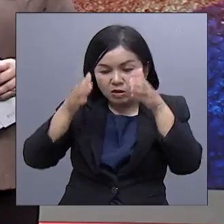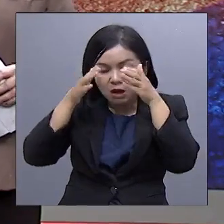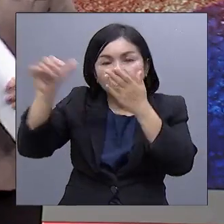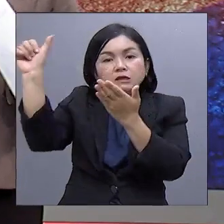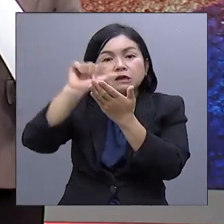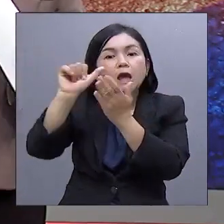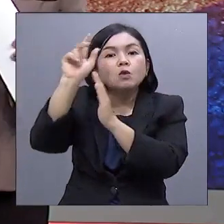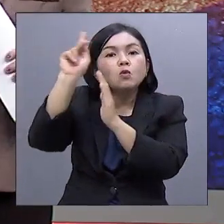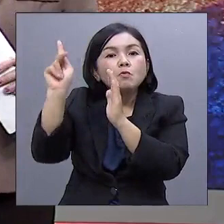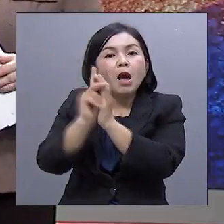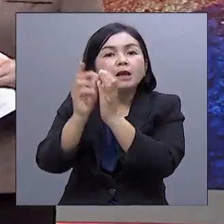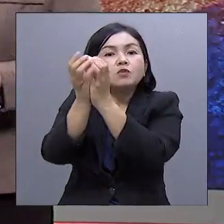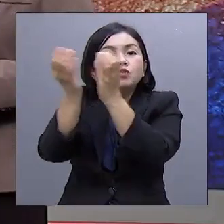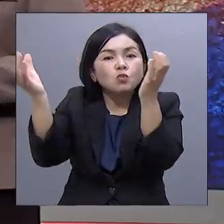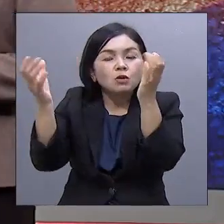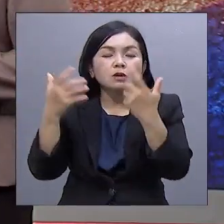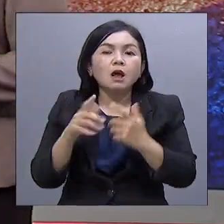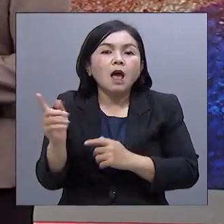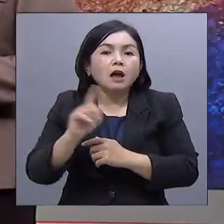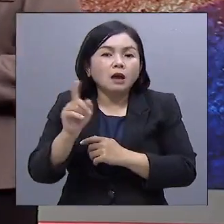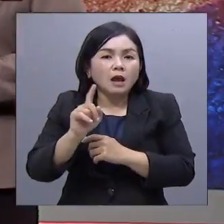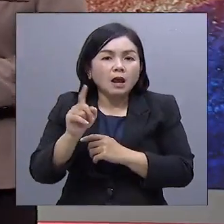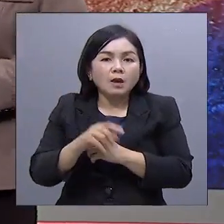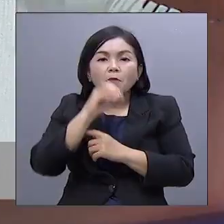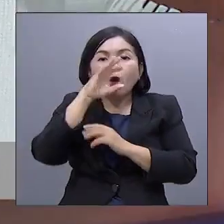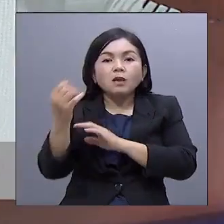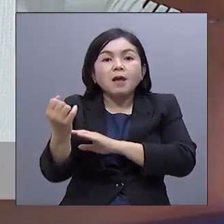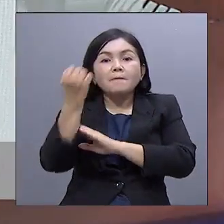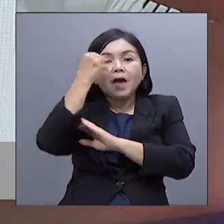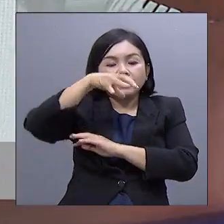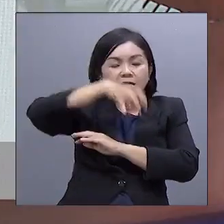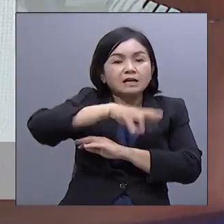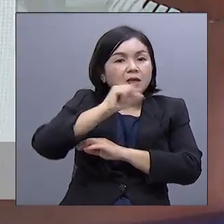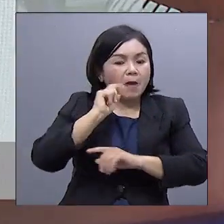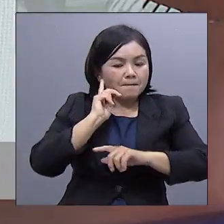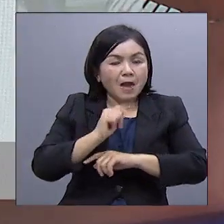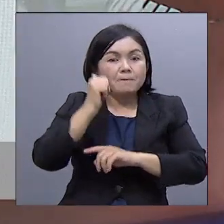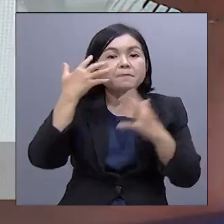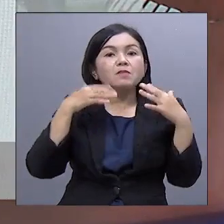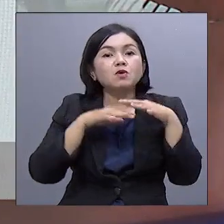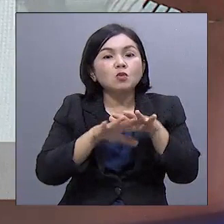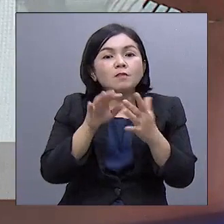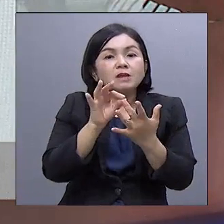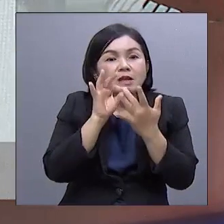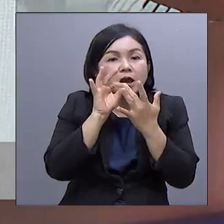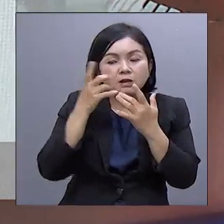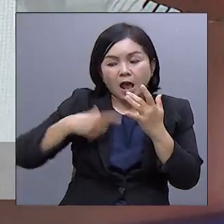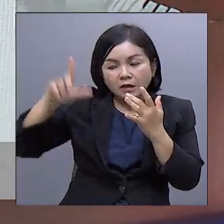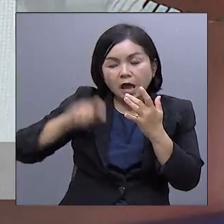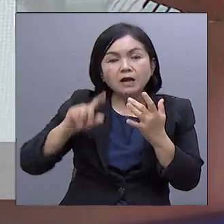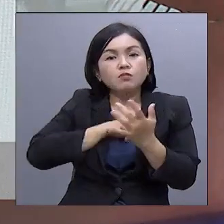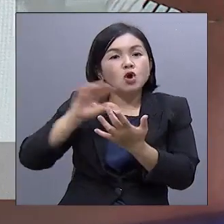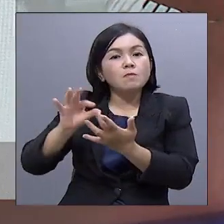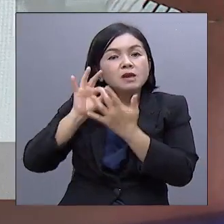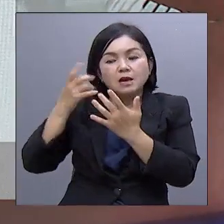ยาฮูนายกรัฐมนตรีประเด็นหลักๆก็คือให้อำนาจรัฐสภามีส่วนร่วมคัดเลือกผู้พิพากษาศาลสูง